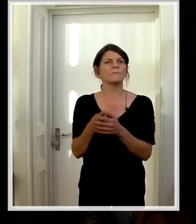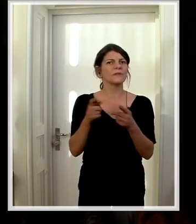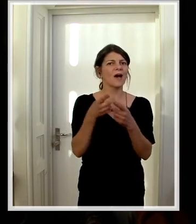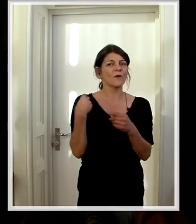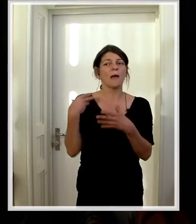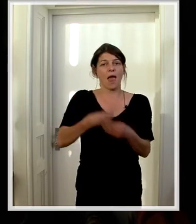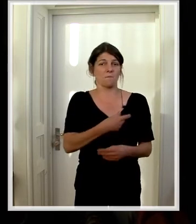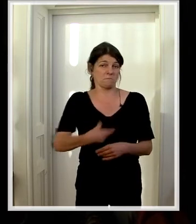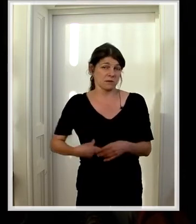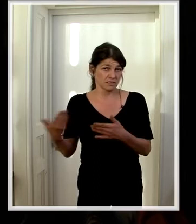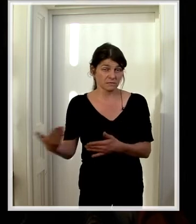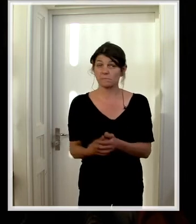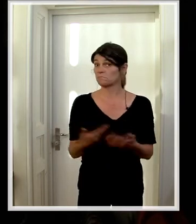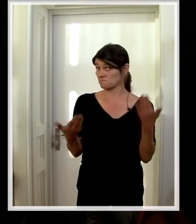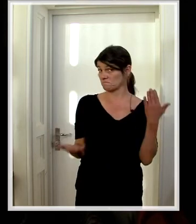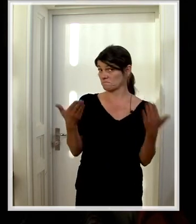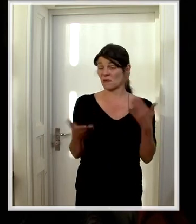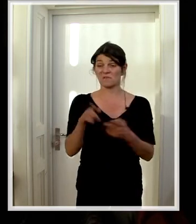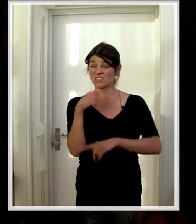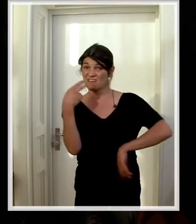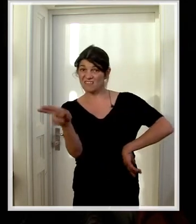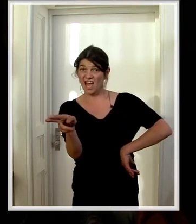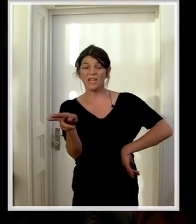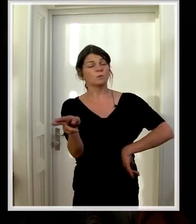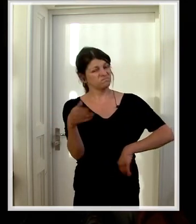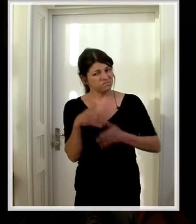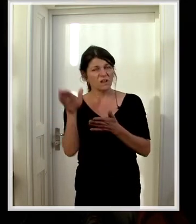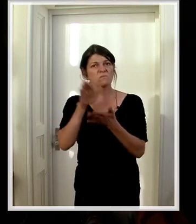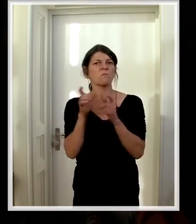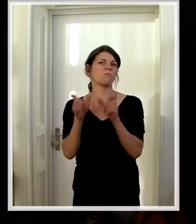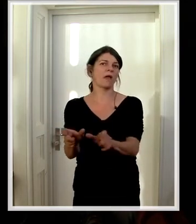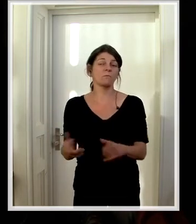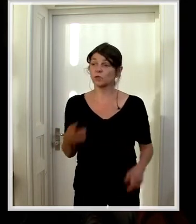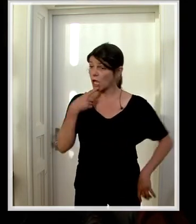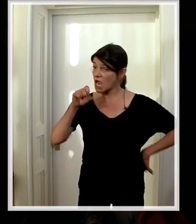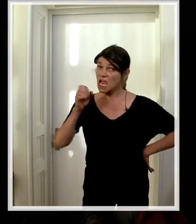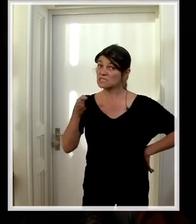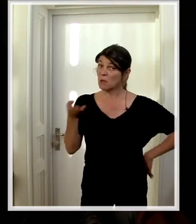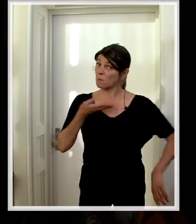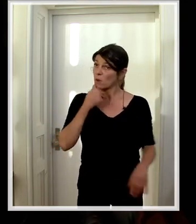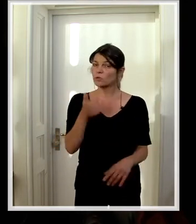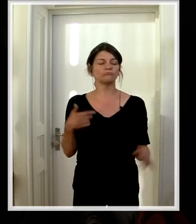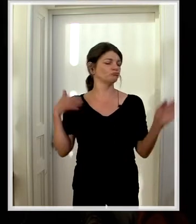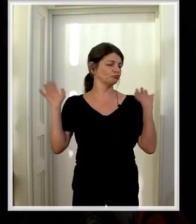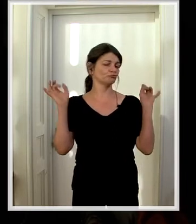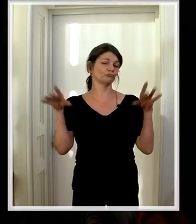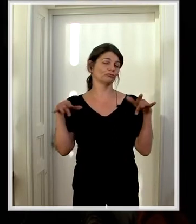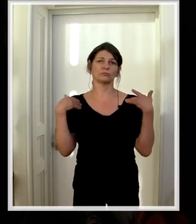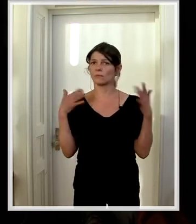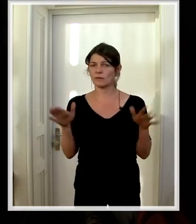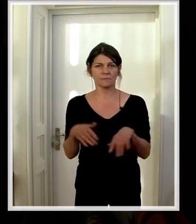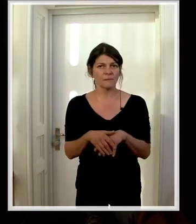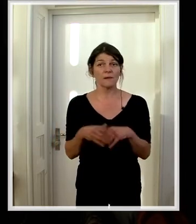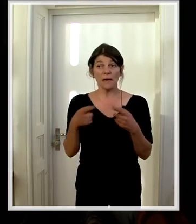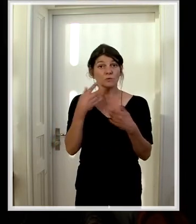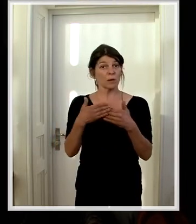Erbprinz, dass es unter Umständen bei einem Nein kann zu einer Blockade kommen, dass man dann sieht, die S-Bahn ist schon nicht gekommen. Ich stelle mir beispielsweise die Frage, dann haben wir eine Lösung